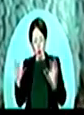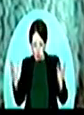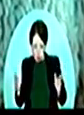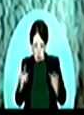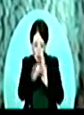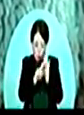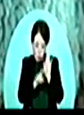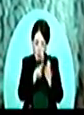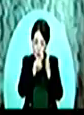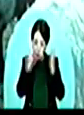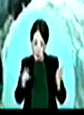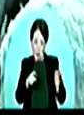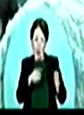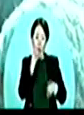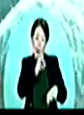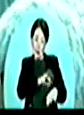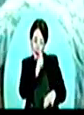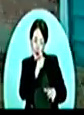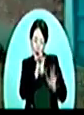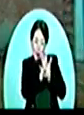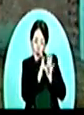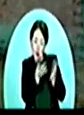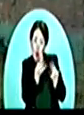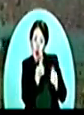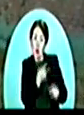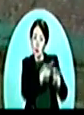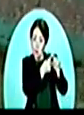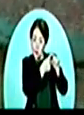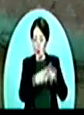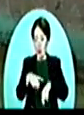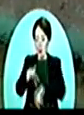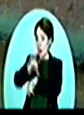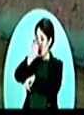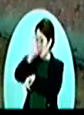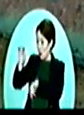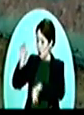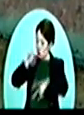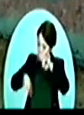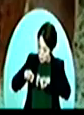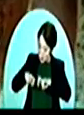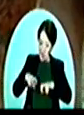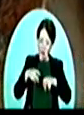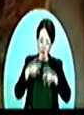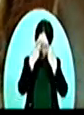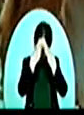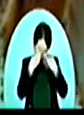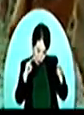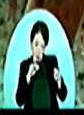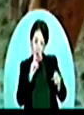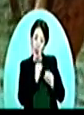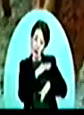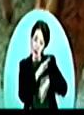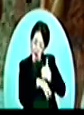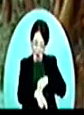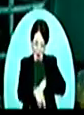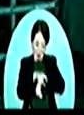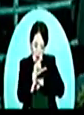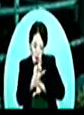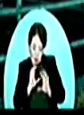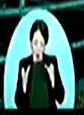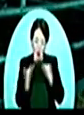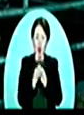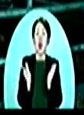ажлын хөтөлбөртөө өндөр ашигт мал зүргийн тоо толгойг нэмэгдүүлэх зорилт тавьж, орон нутгийн мэрэгжлийн байгууллага, судалгаа, эрдэм шинжилгээний